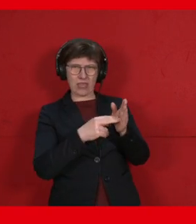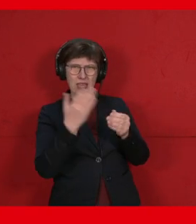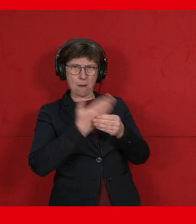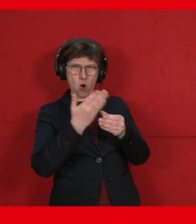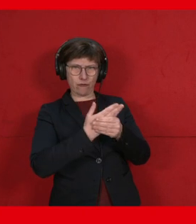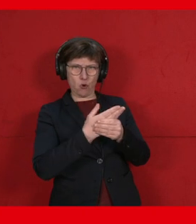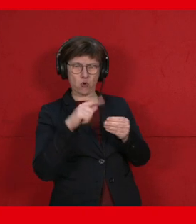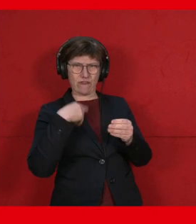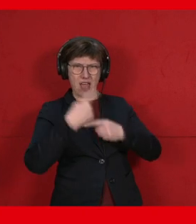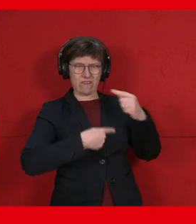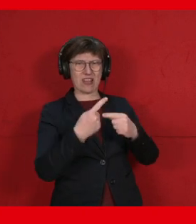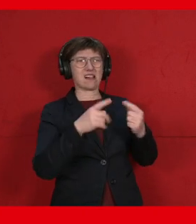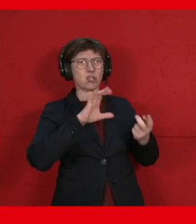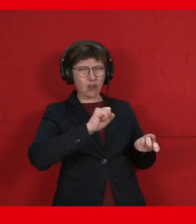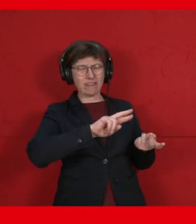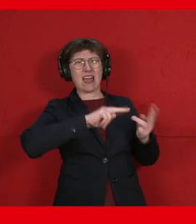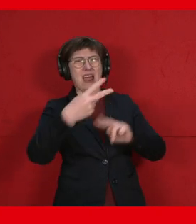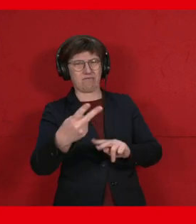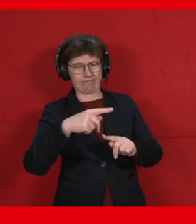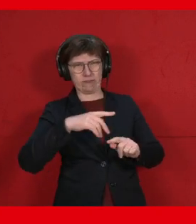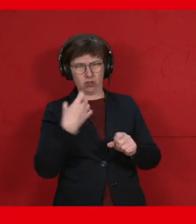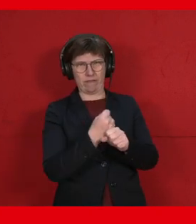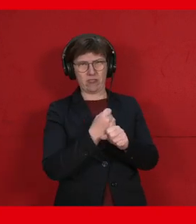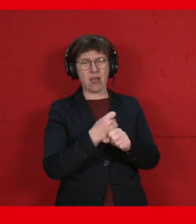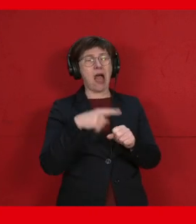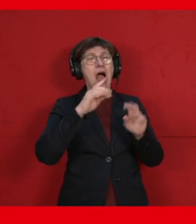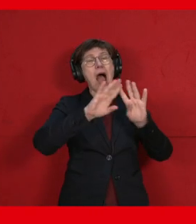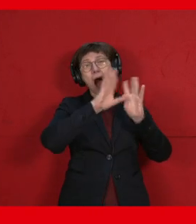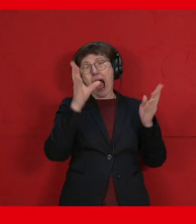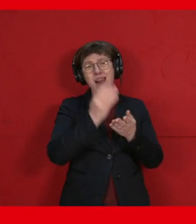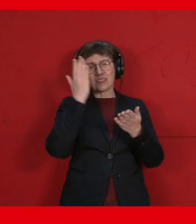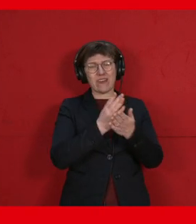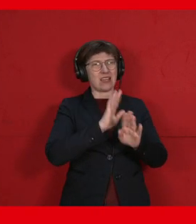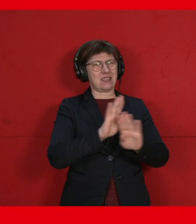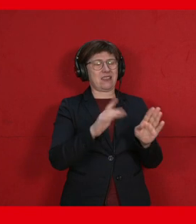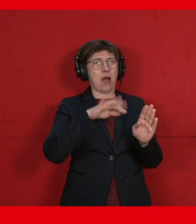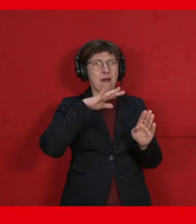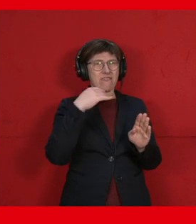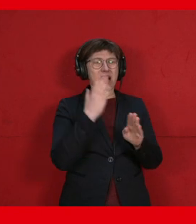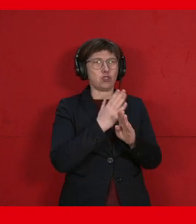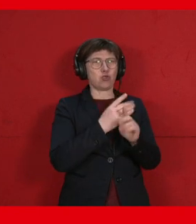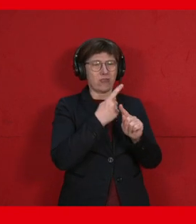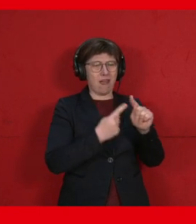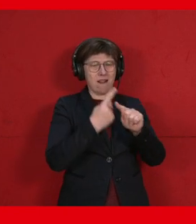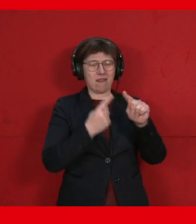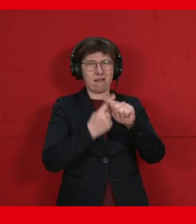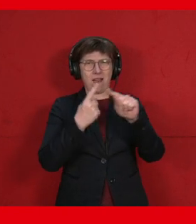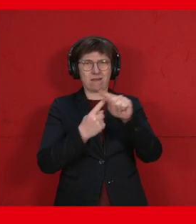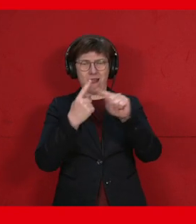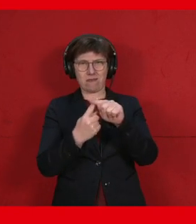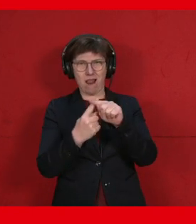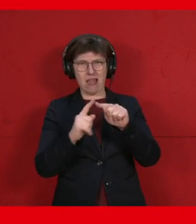entwickelt, das wir brauchen, um diese Wende hinzukriegen. Wir haben nicht alles jetzt, bis jetzt, aber sehr viele der Bausteine und die nächsten werden wir